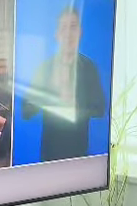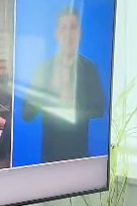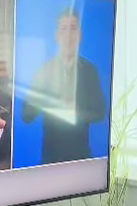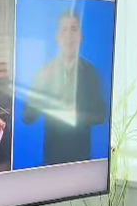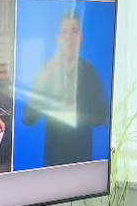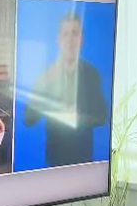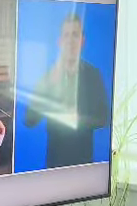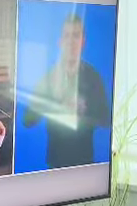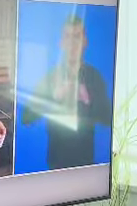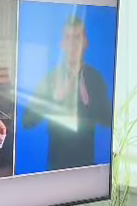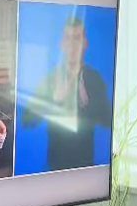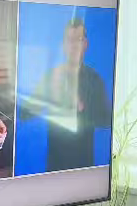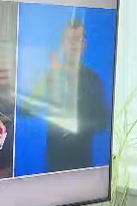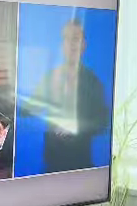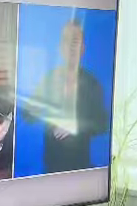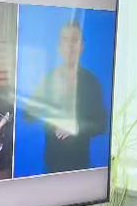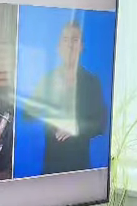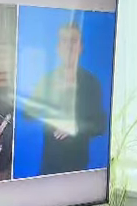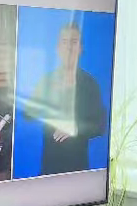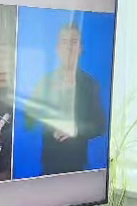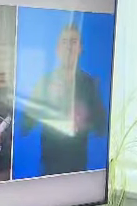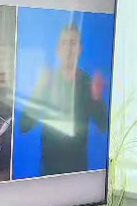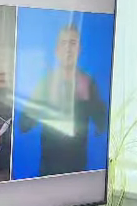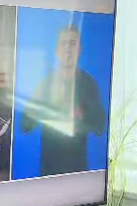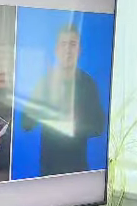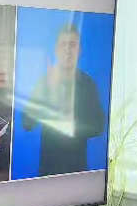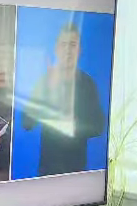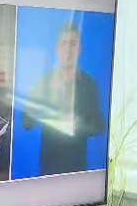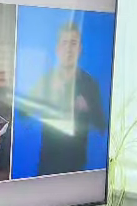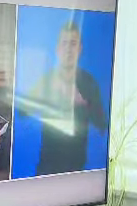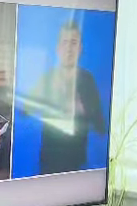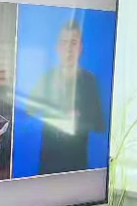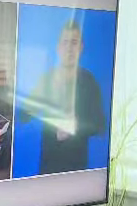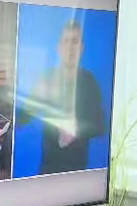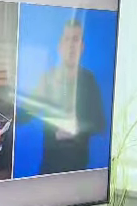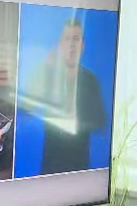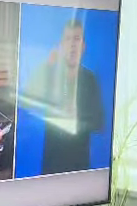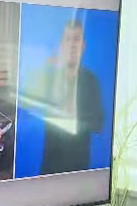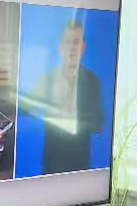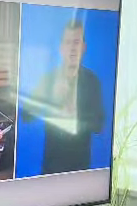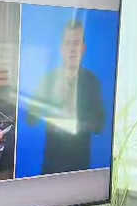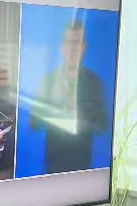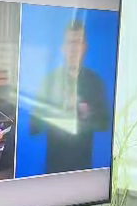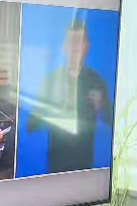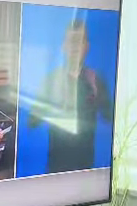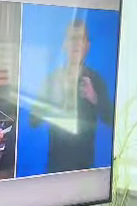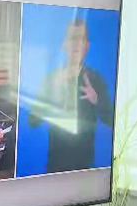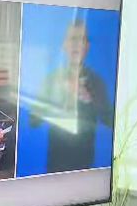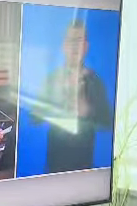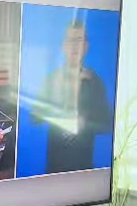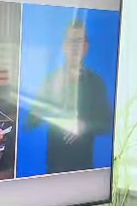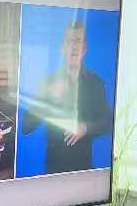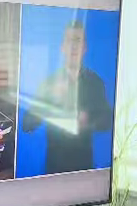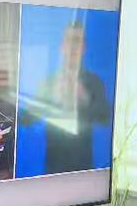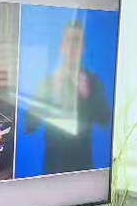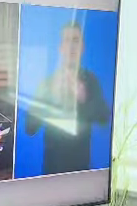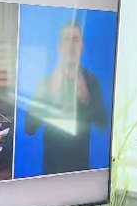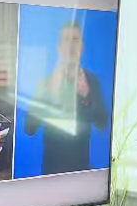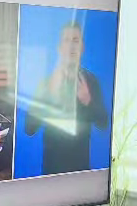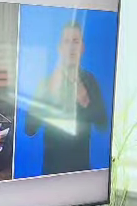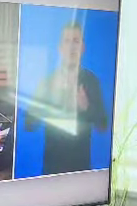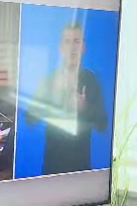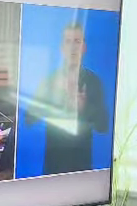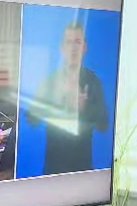broj rasti do 562 zaposlenika. Lokacija realizacije projekta je grad Zagreb, a ukupna vrijednost troškova